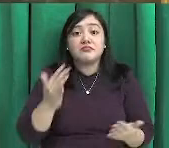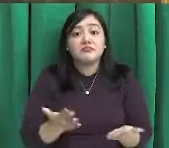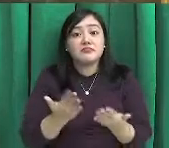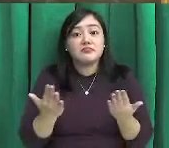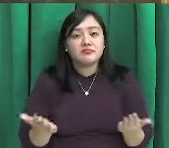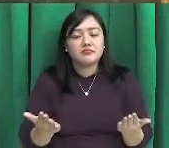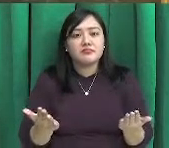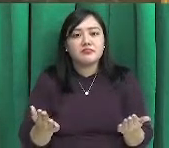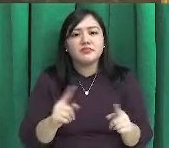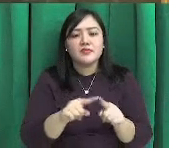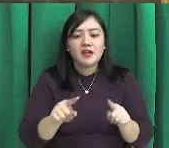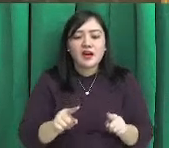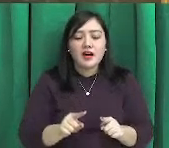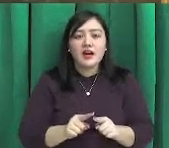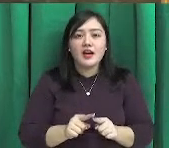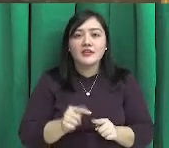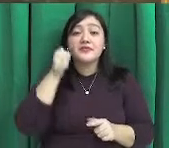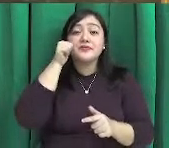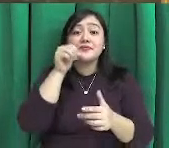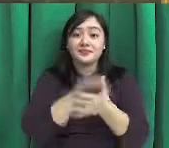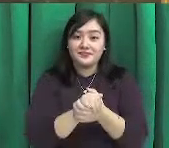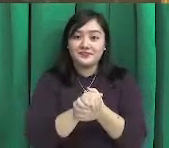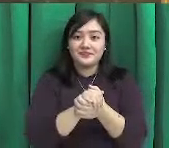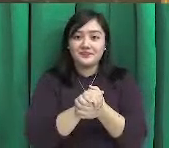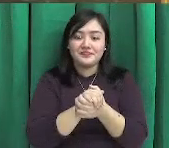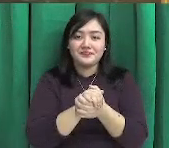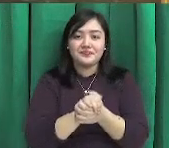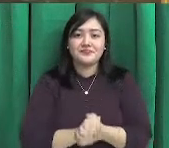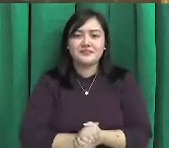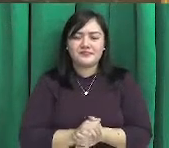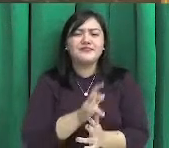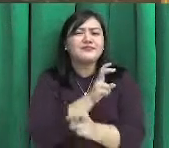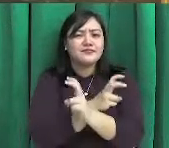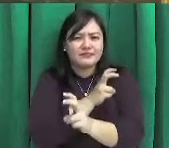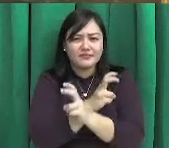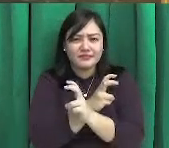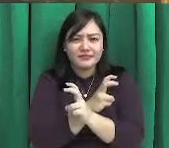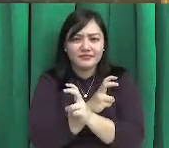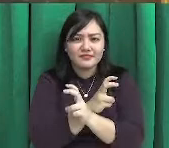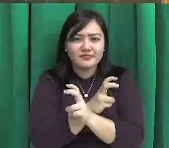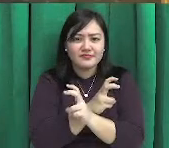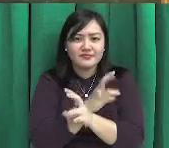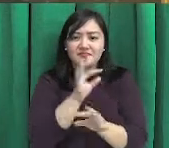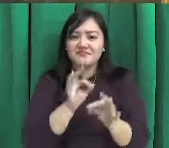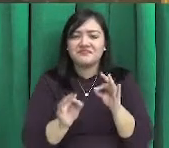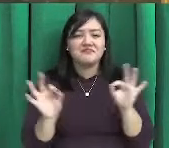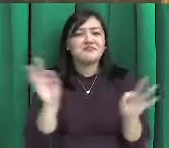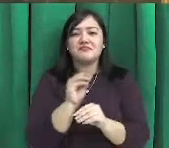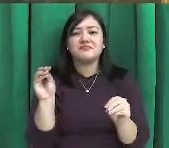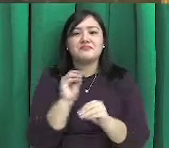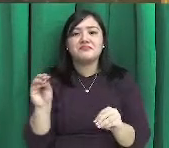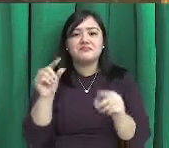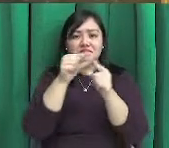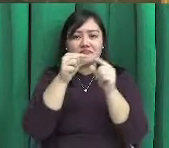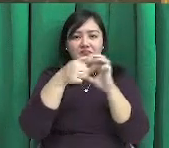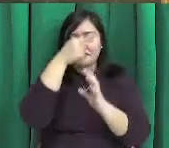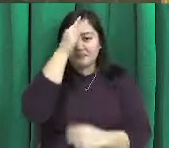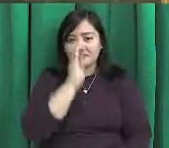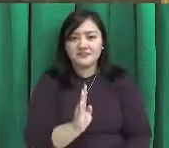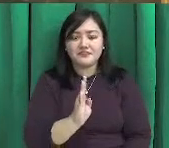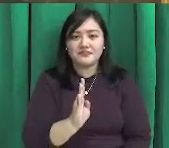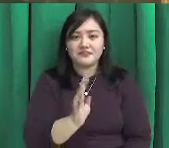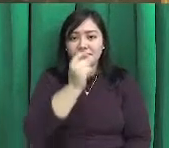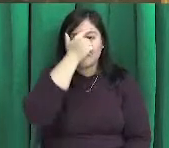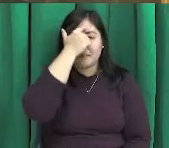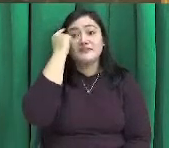bilang asawa muna po, mm-hmm, mahirap kung wala ang salita ng Diyos. Yeah. Kasi